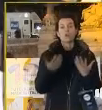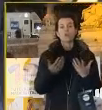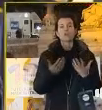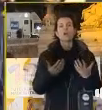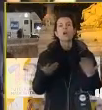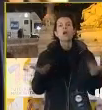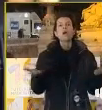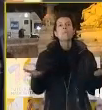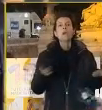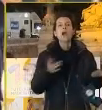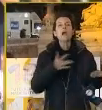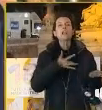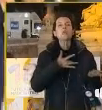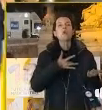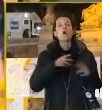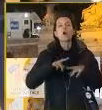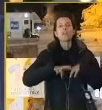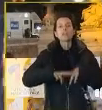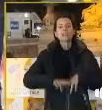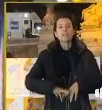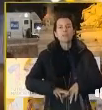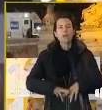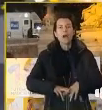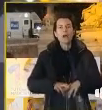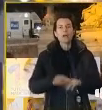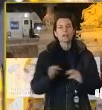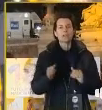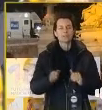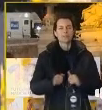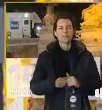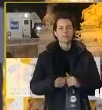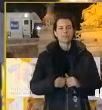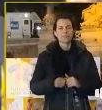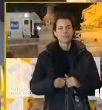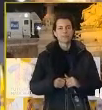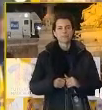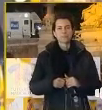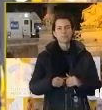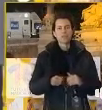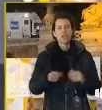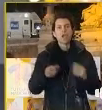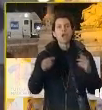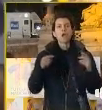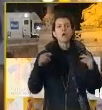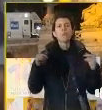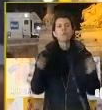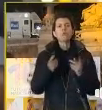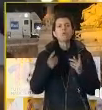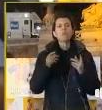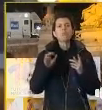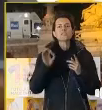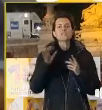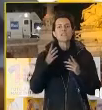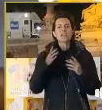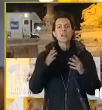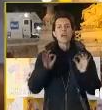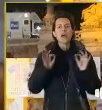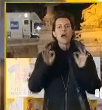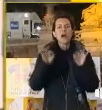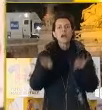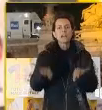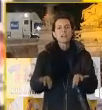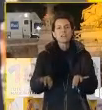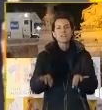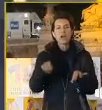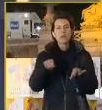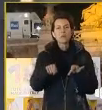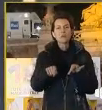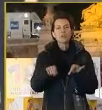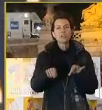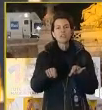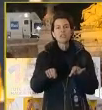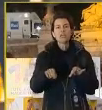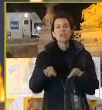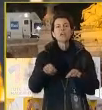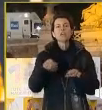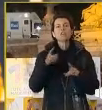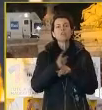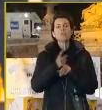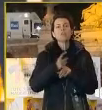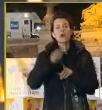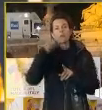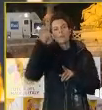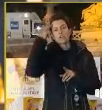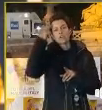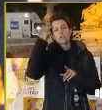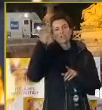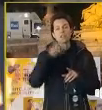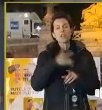il cuore rimane, anche se andiamo lì e faremo delle cose straordinarie, dobbiamo ricordarci del nostro cuore, è quello che